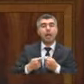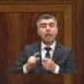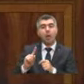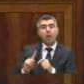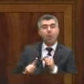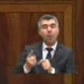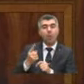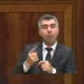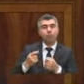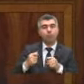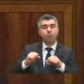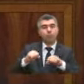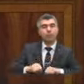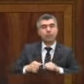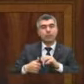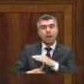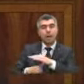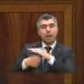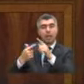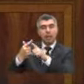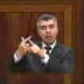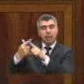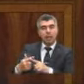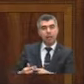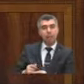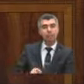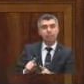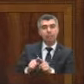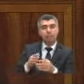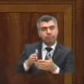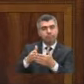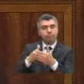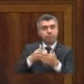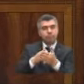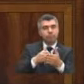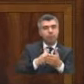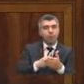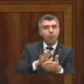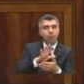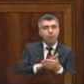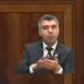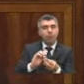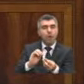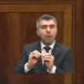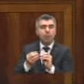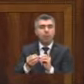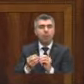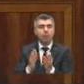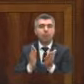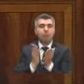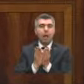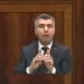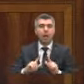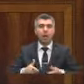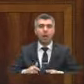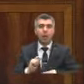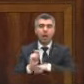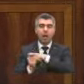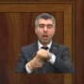الرئيس الأول للمجلس الأعلى للحسابات على التحديات المرتبطة بالتمدرس بالوسط